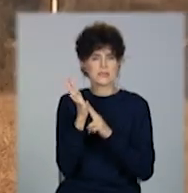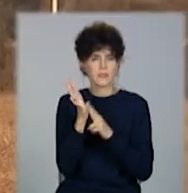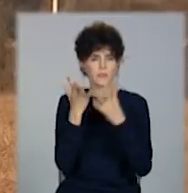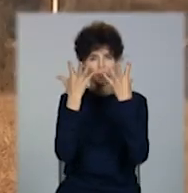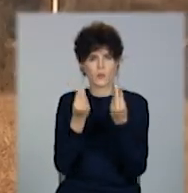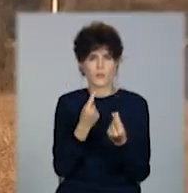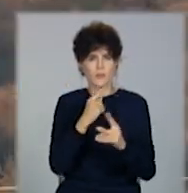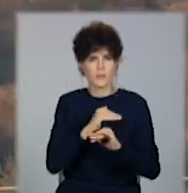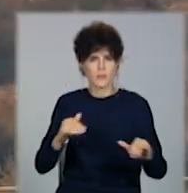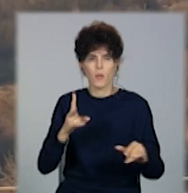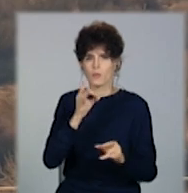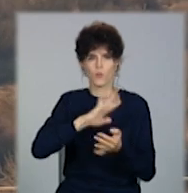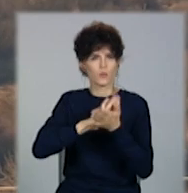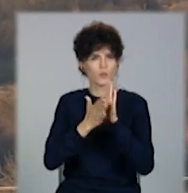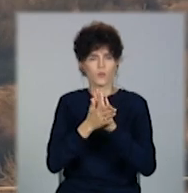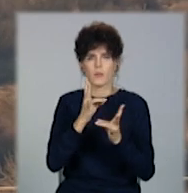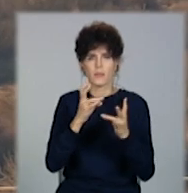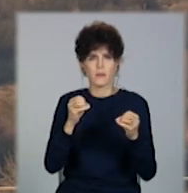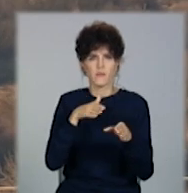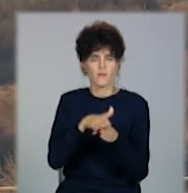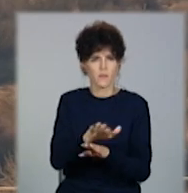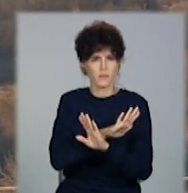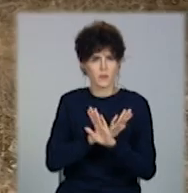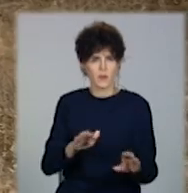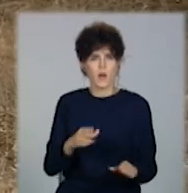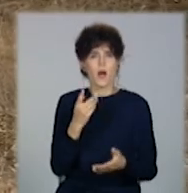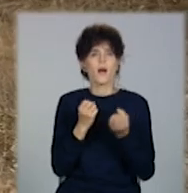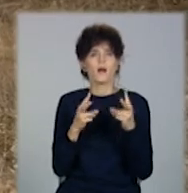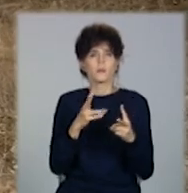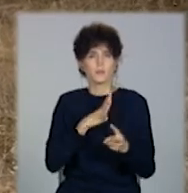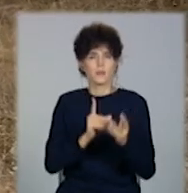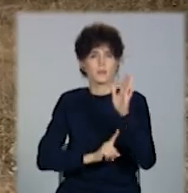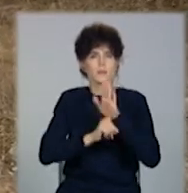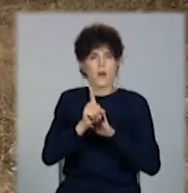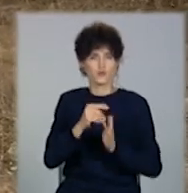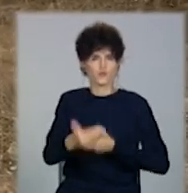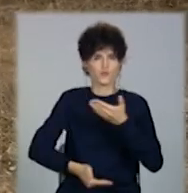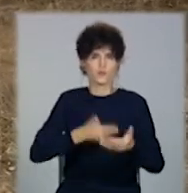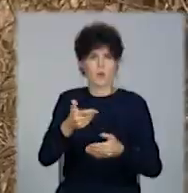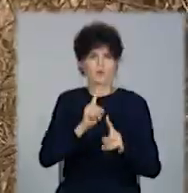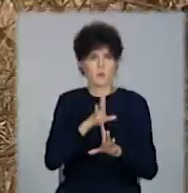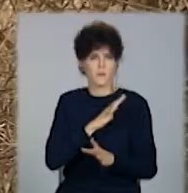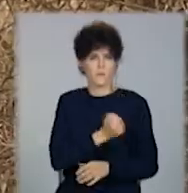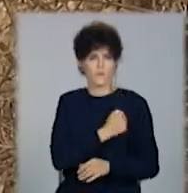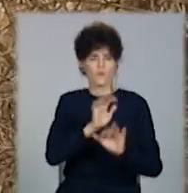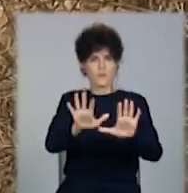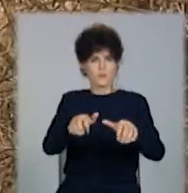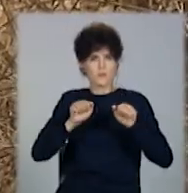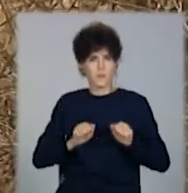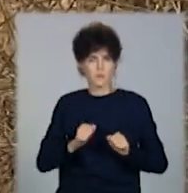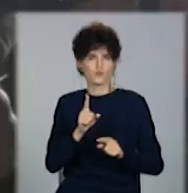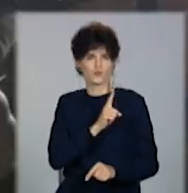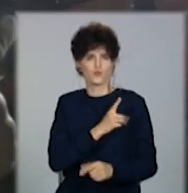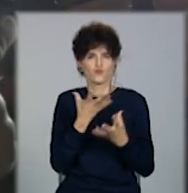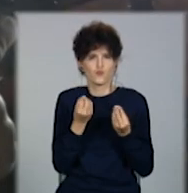Та умови не дотрималися. Нині, щоб усе ж таки почати процес відведення військ, доведеться знову вичікувати